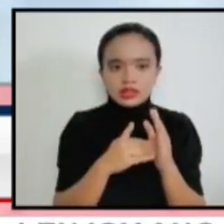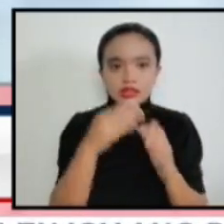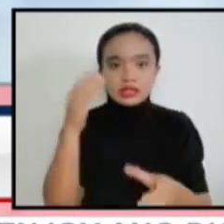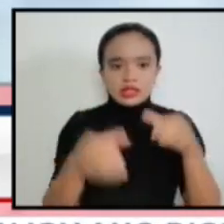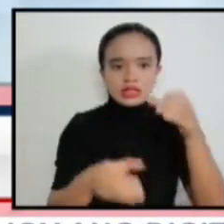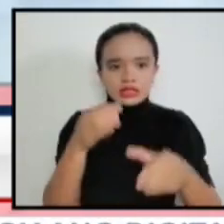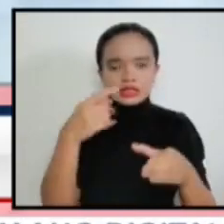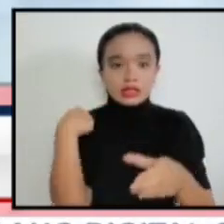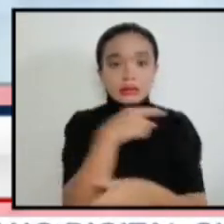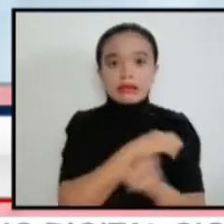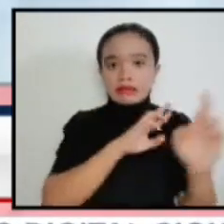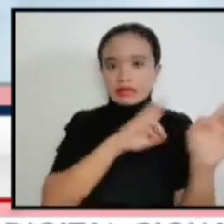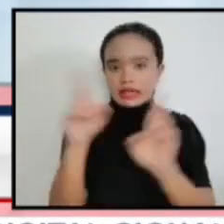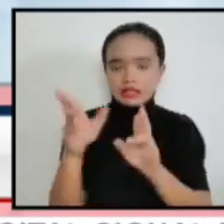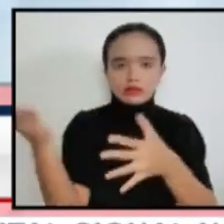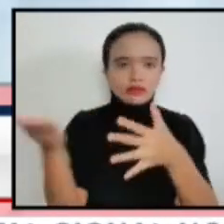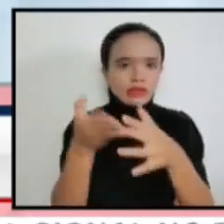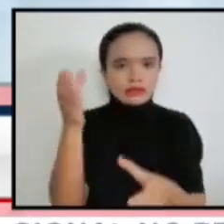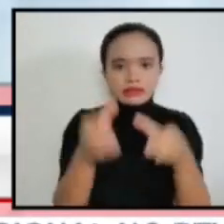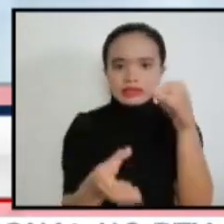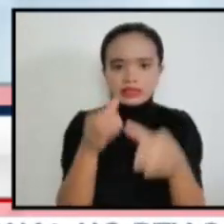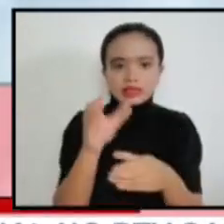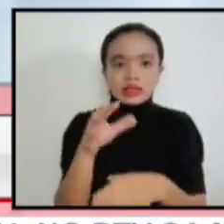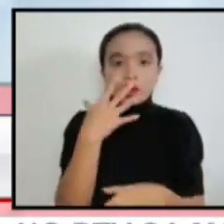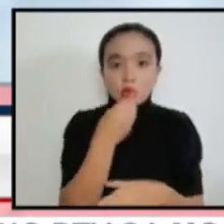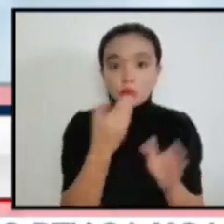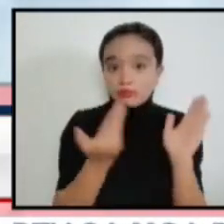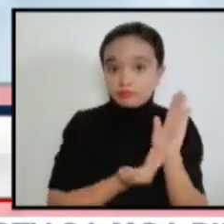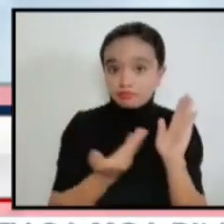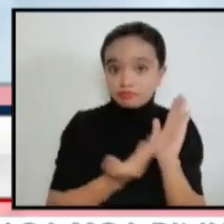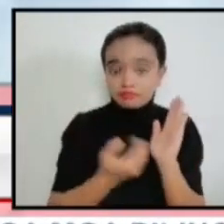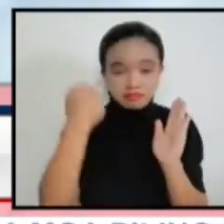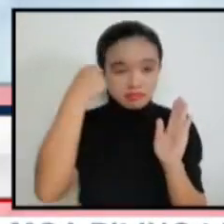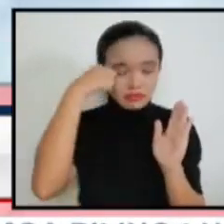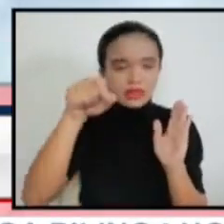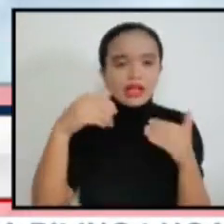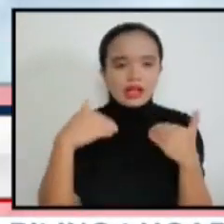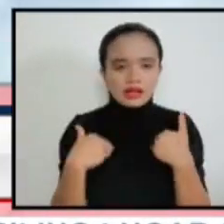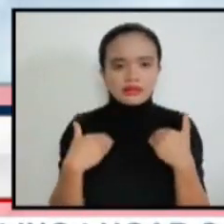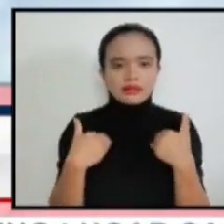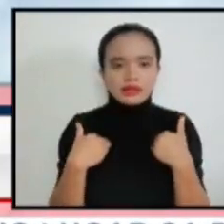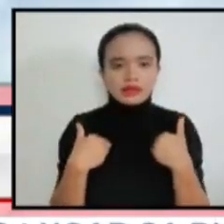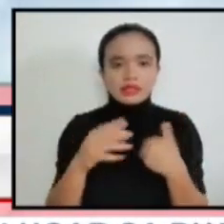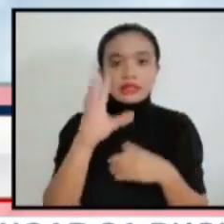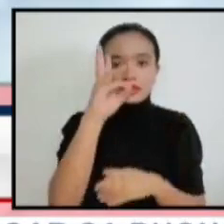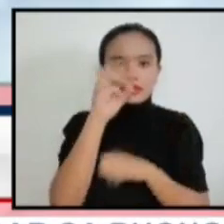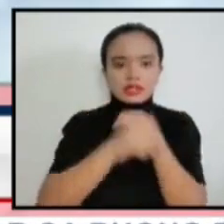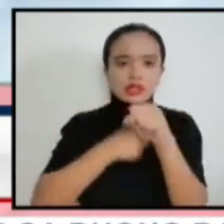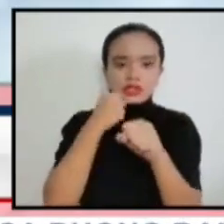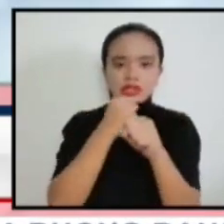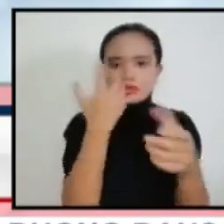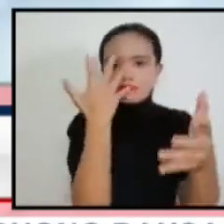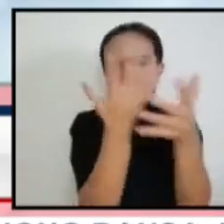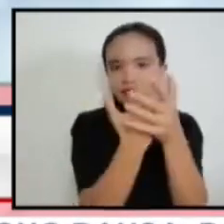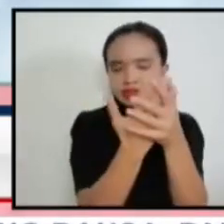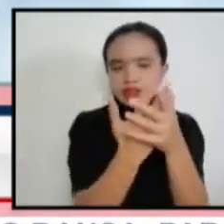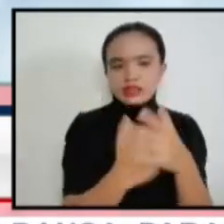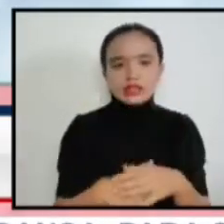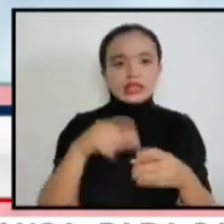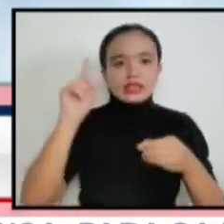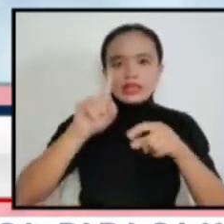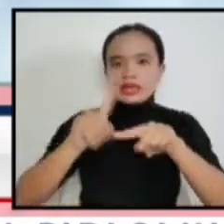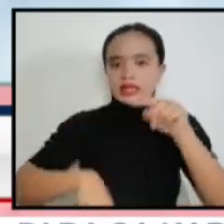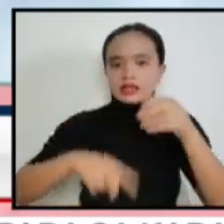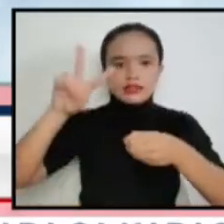pa. Ang mapatutunayang may sala sa sambahan ng election offense na may 6 na taong pagkakakulong, hindi makaboboto at